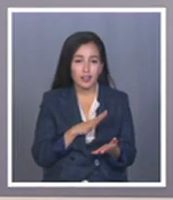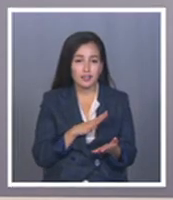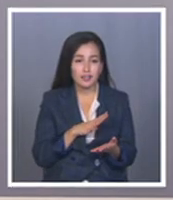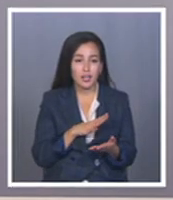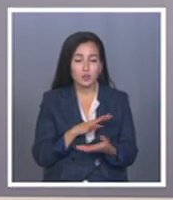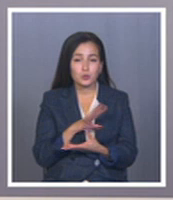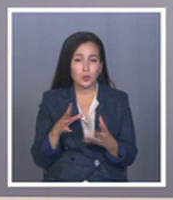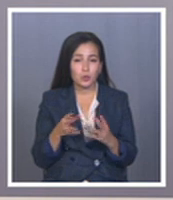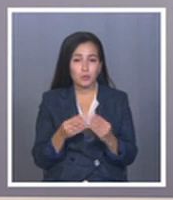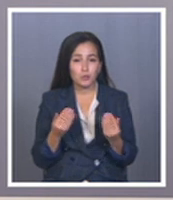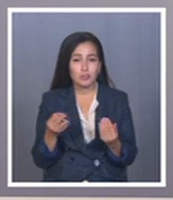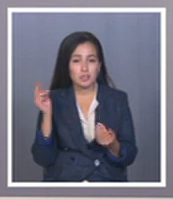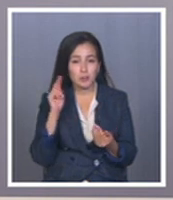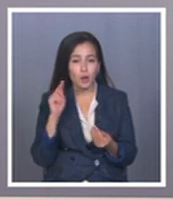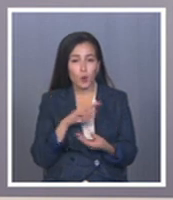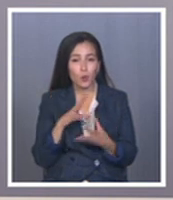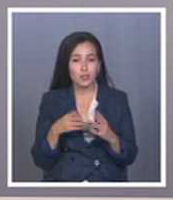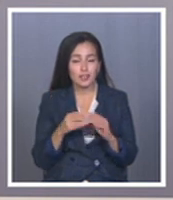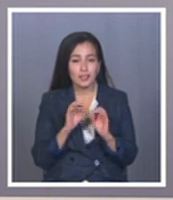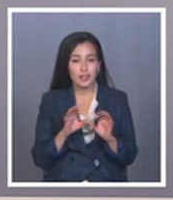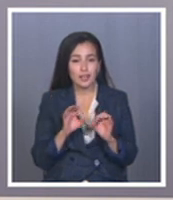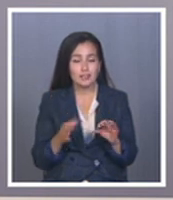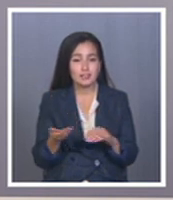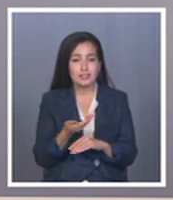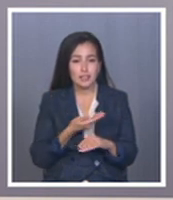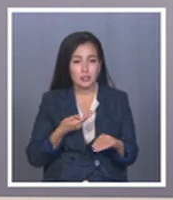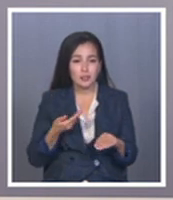Сонымен бүгінгі сабақты қорытындыласақ, біз сіздермен